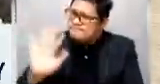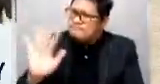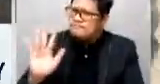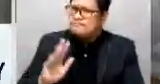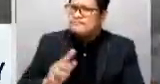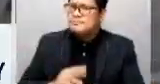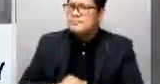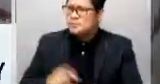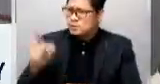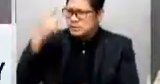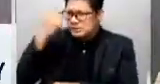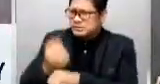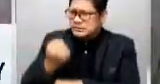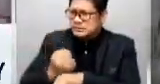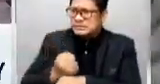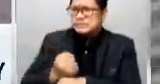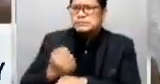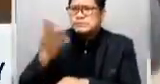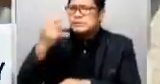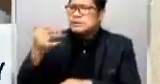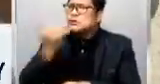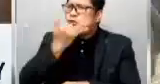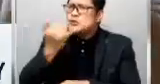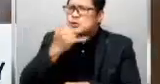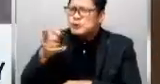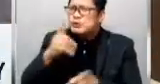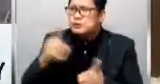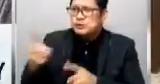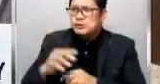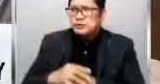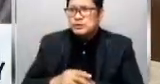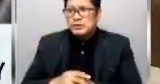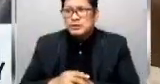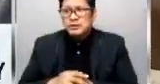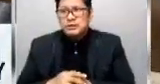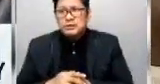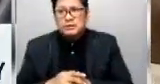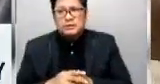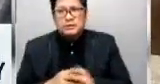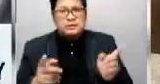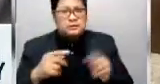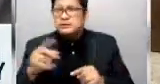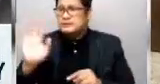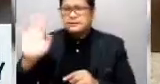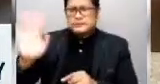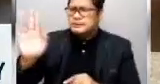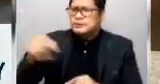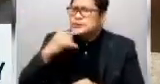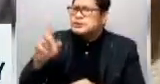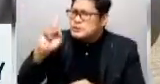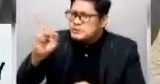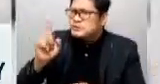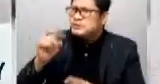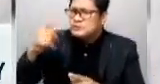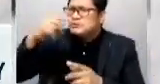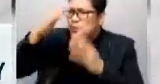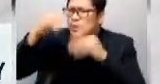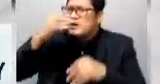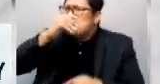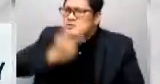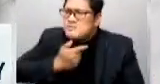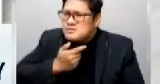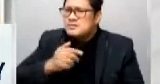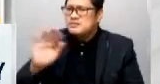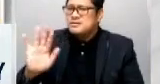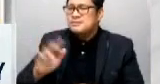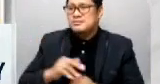ang ulo dahil malinaw yung ginagawa mo, sir. Sir, nagpa-flashing kasi kami ng mga po, hindi yung katwiran niya para ibaba mo po yung face mask mo.